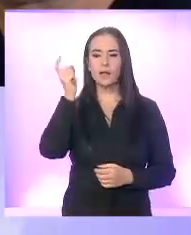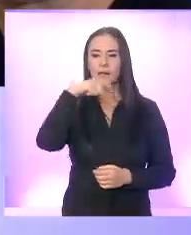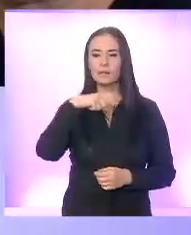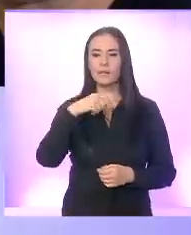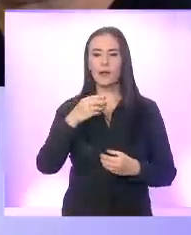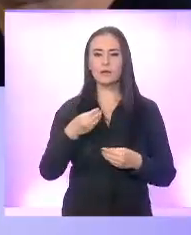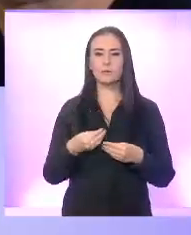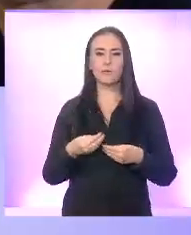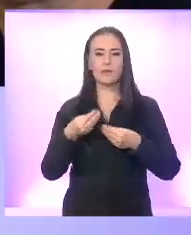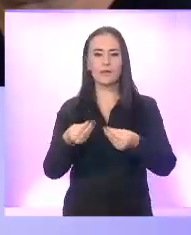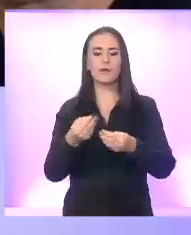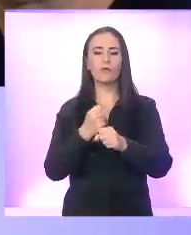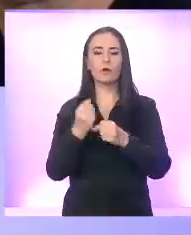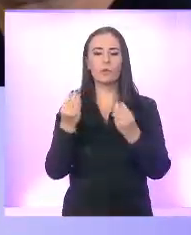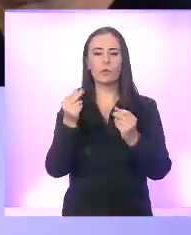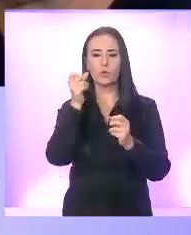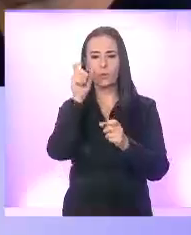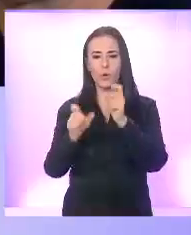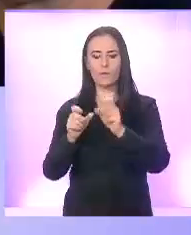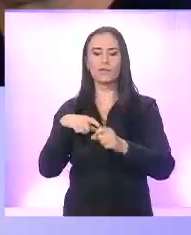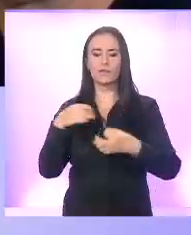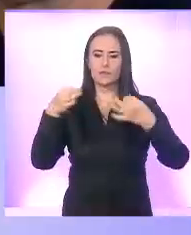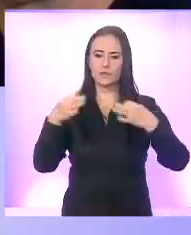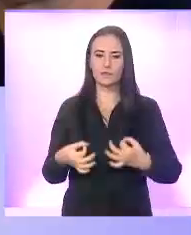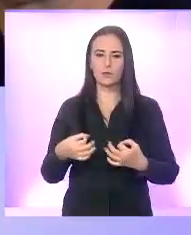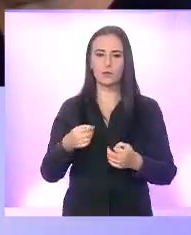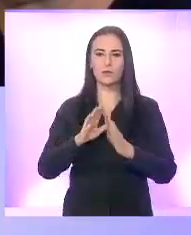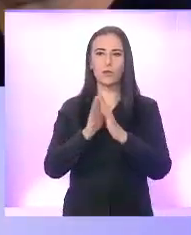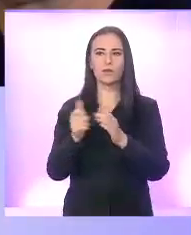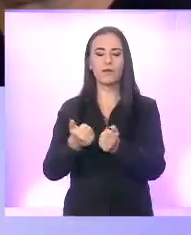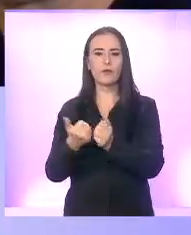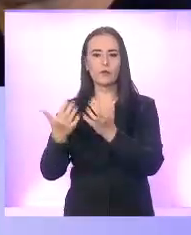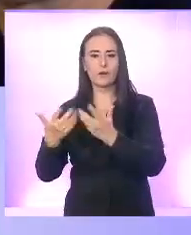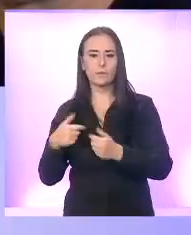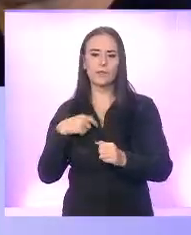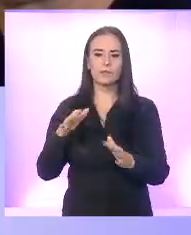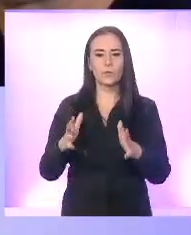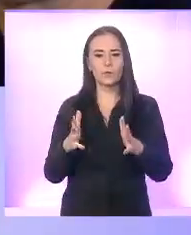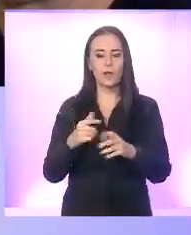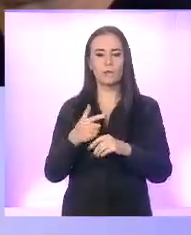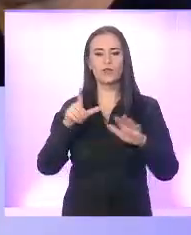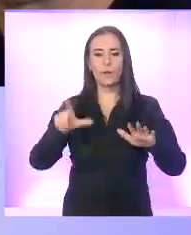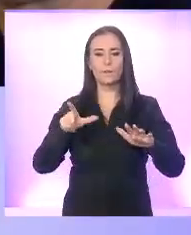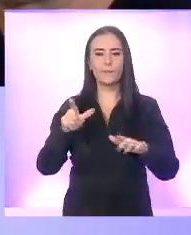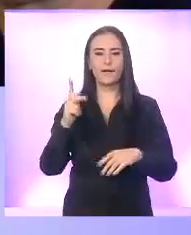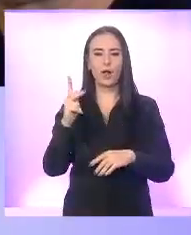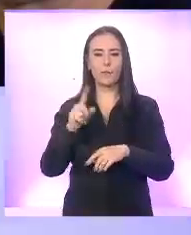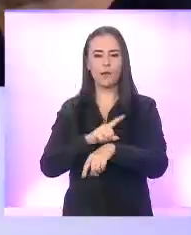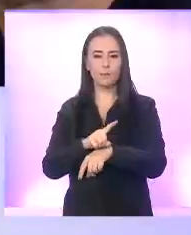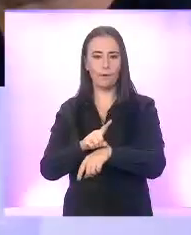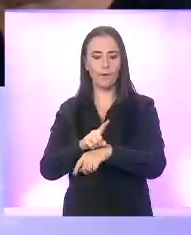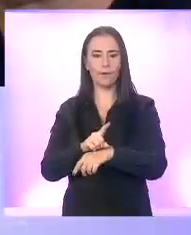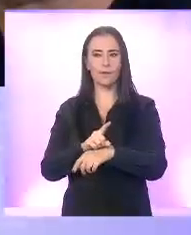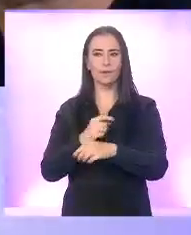efectivă a trenului, dar cea comercială. Timpul în care ajunge un tren într-o parte alta țări este de undeva de 17 km la zona de